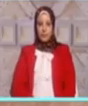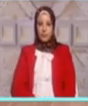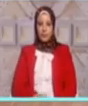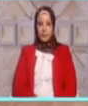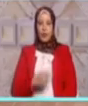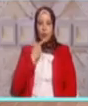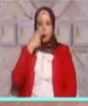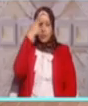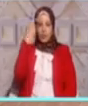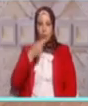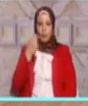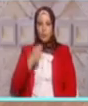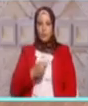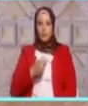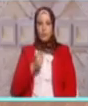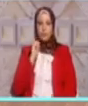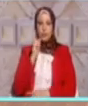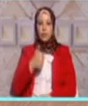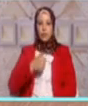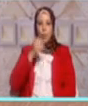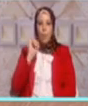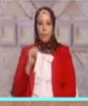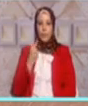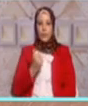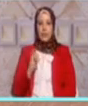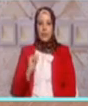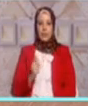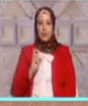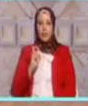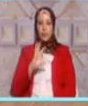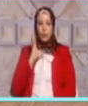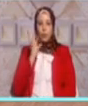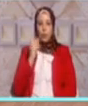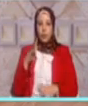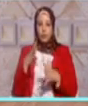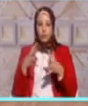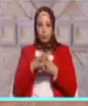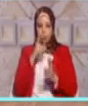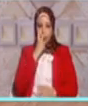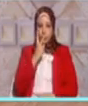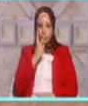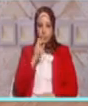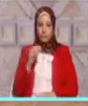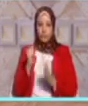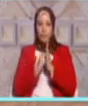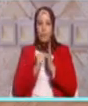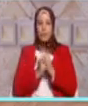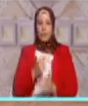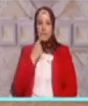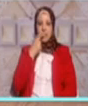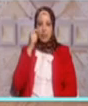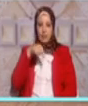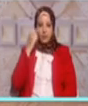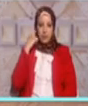كل سنة وانت طيبة يا أستاذة أمنية ولكل بألف خير ولكل المشاهدين. السنة دي